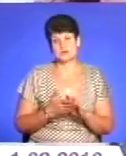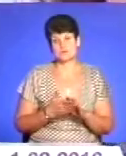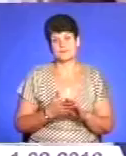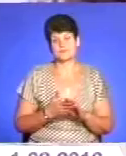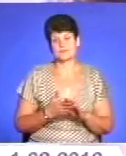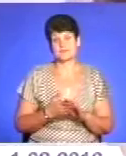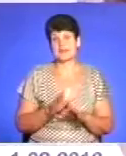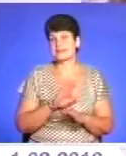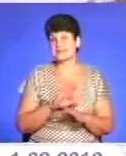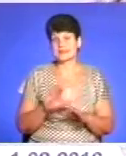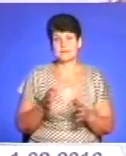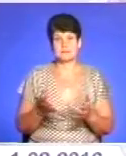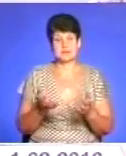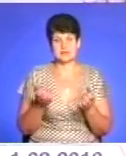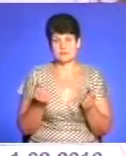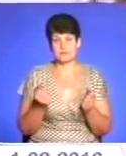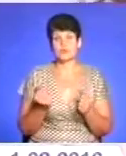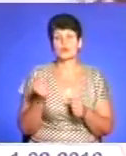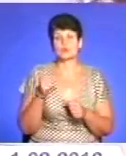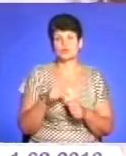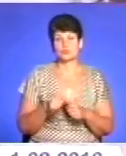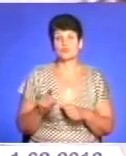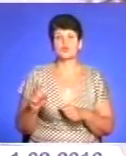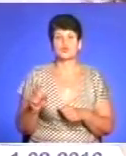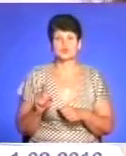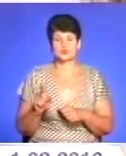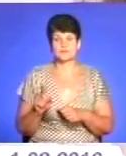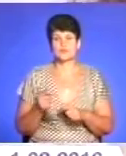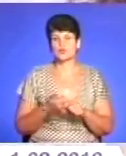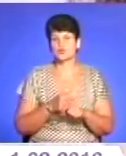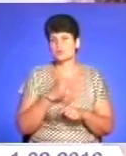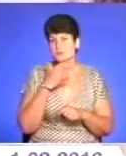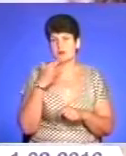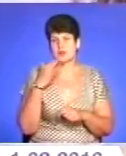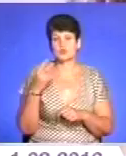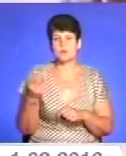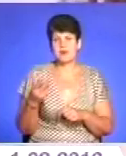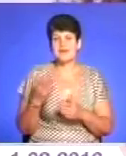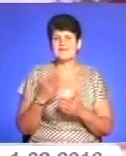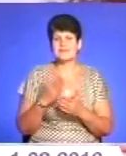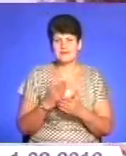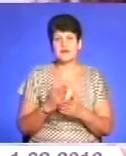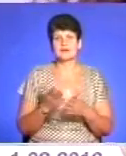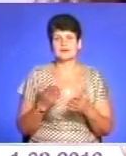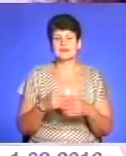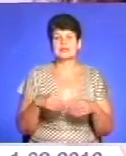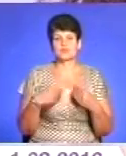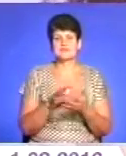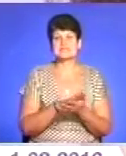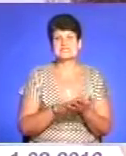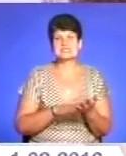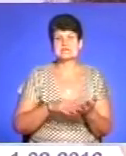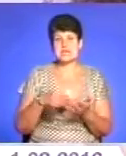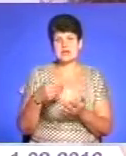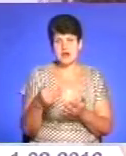Не підтримую через те, що дуже багато пар є, які таки дають заяву, подають заяву